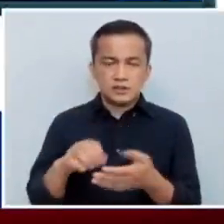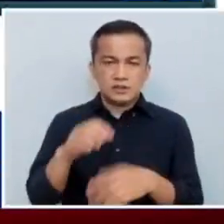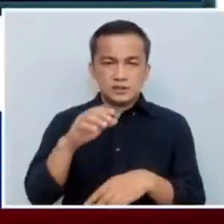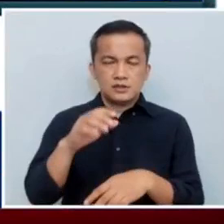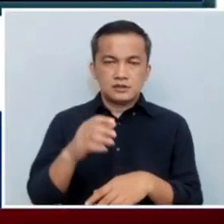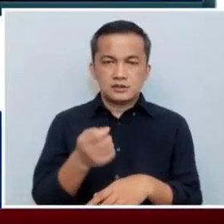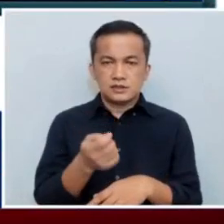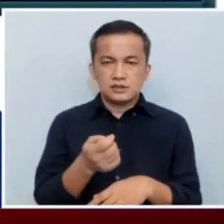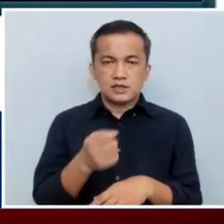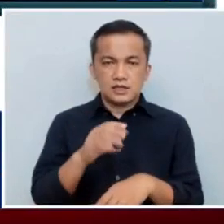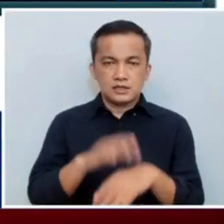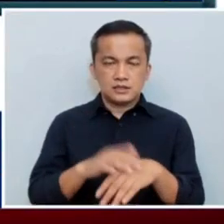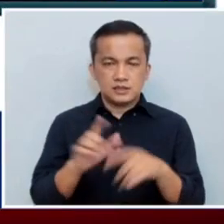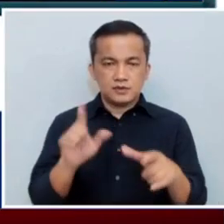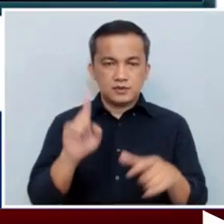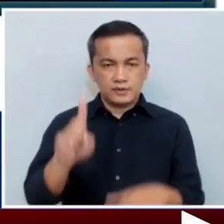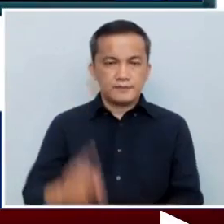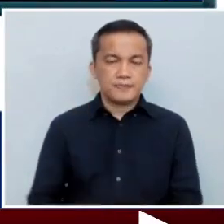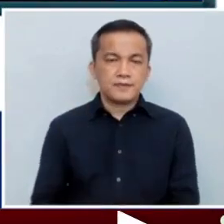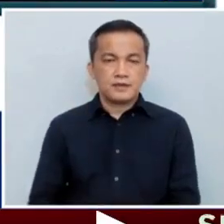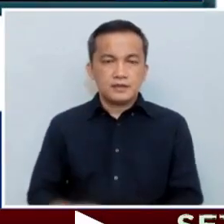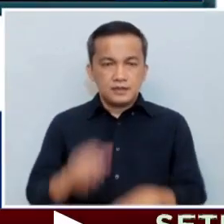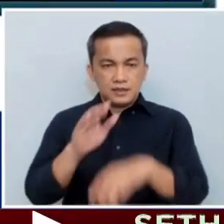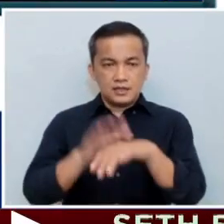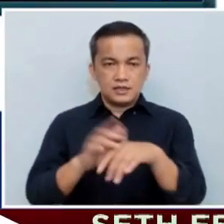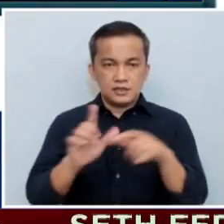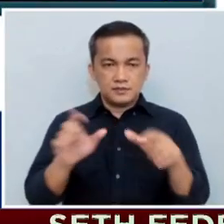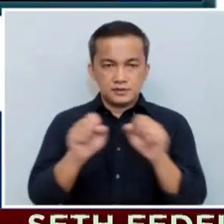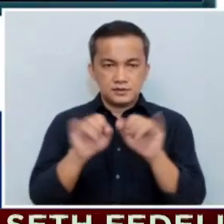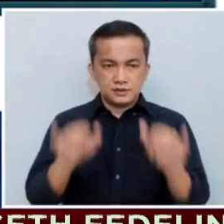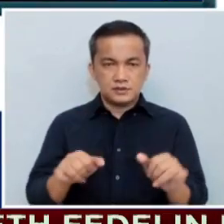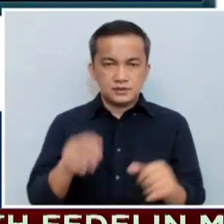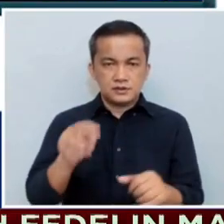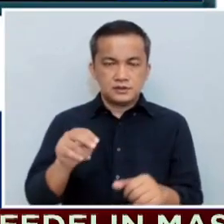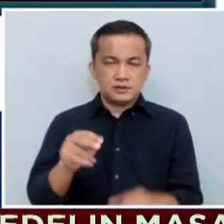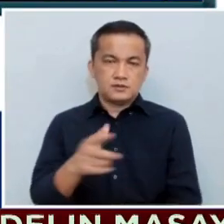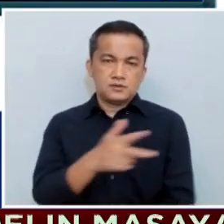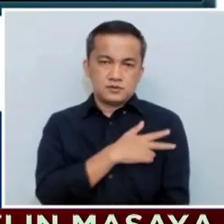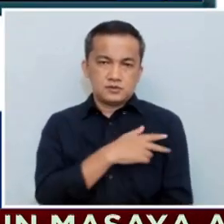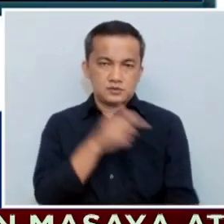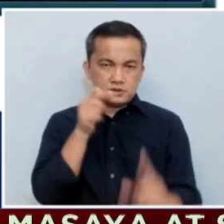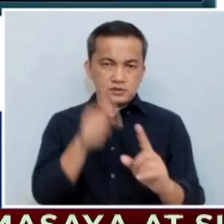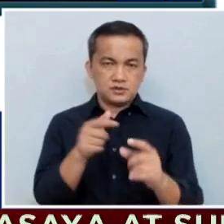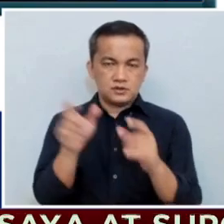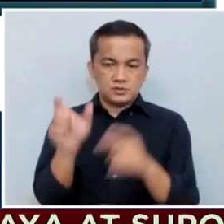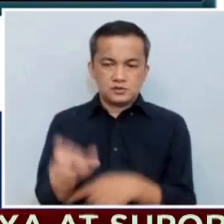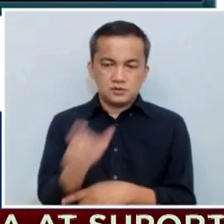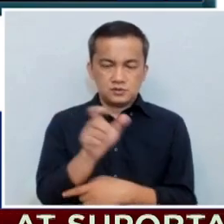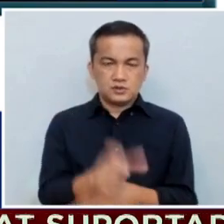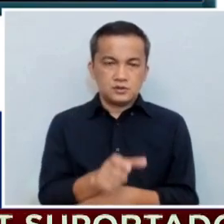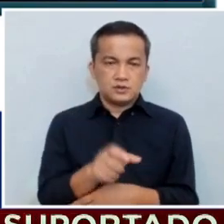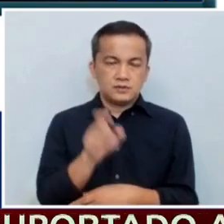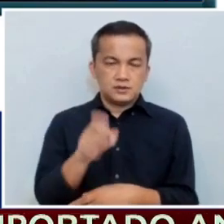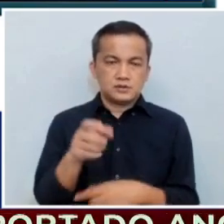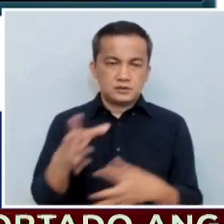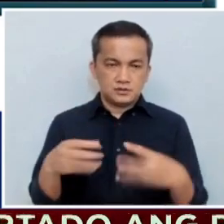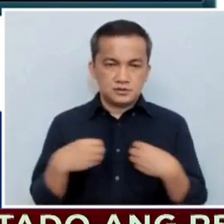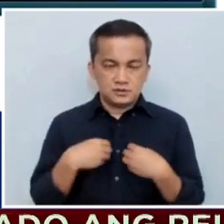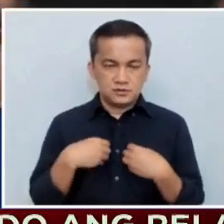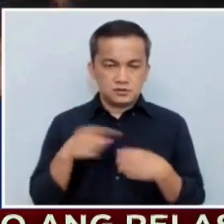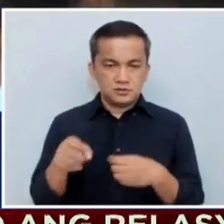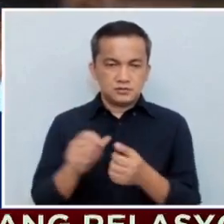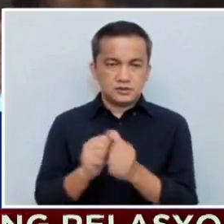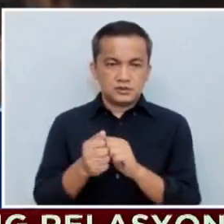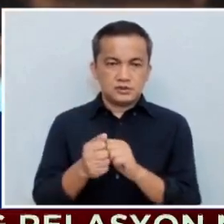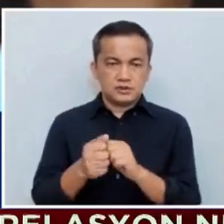For the alert level system, you need a fully vaccinated target of individuals that you need to attain so that you get to be